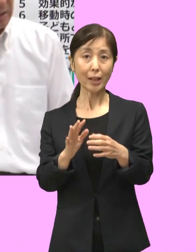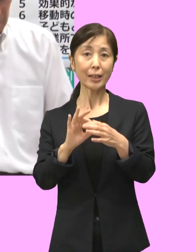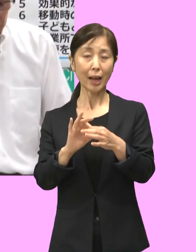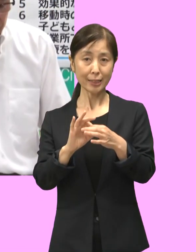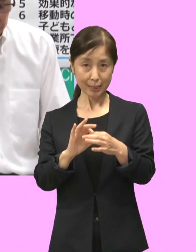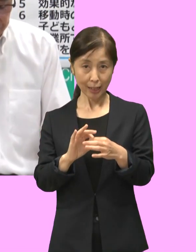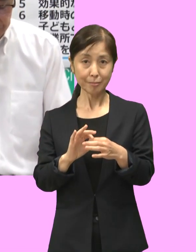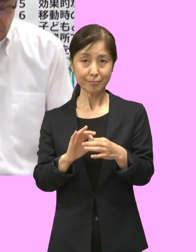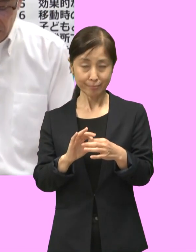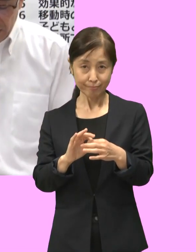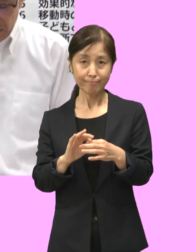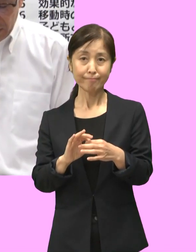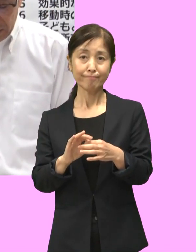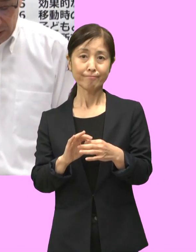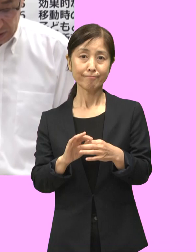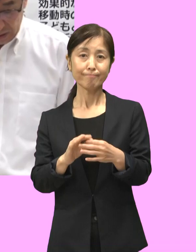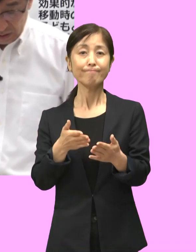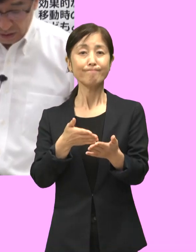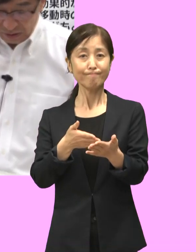ナに関して